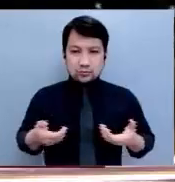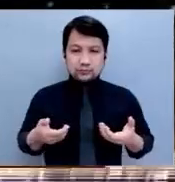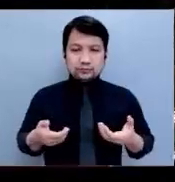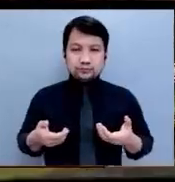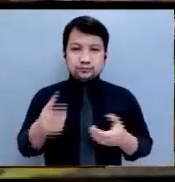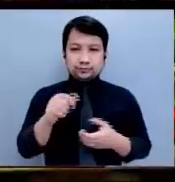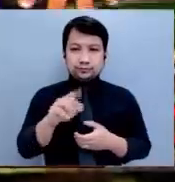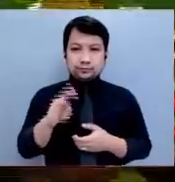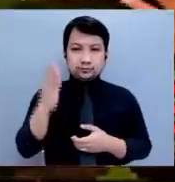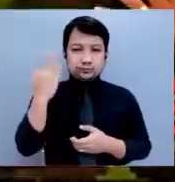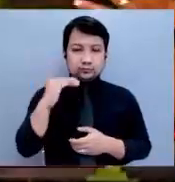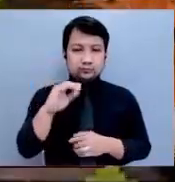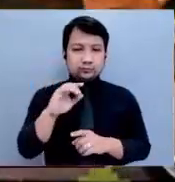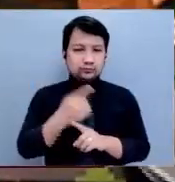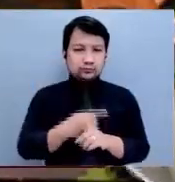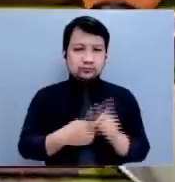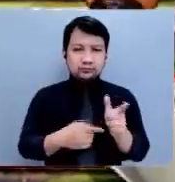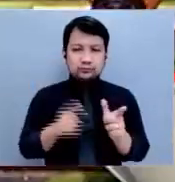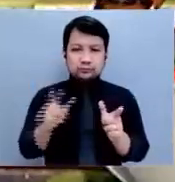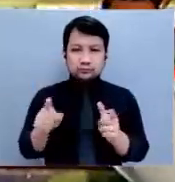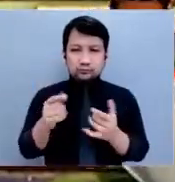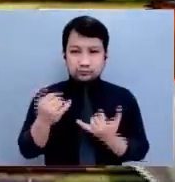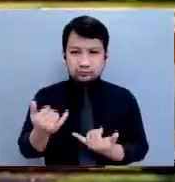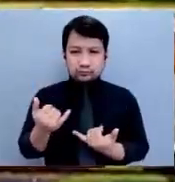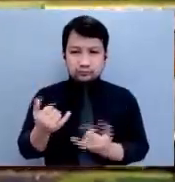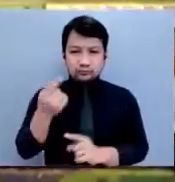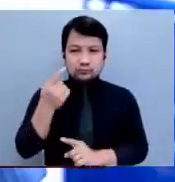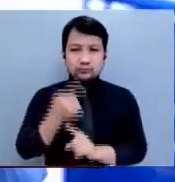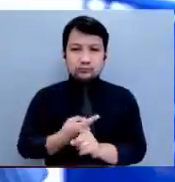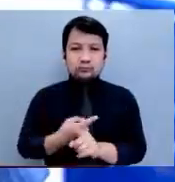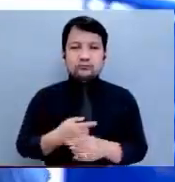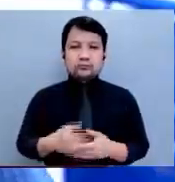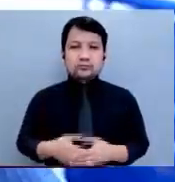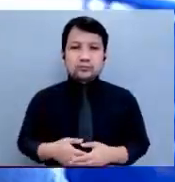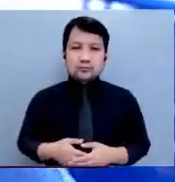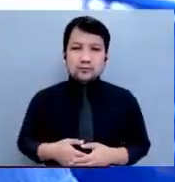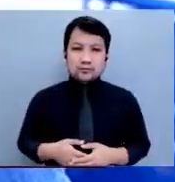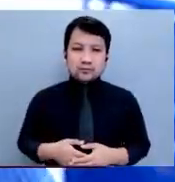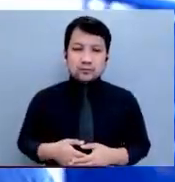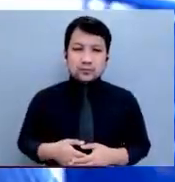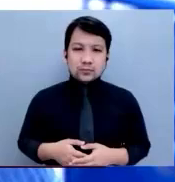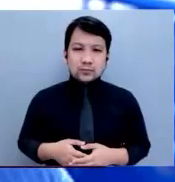noong December 2021 at ngayong buwan. The 12 are former